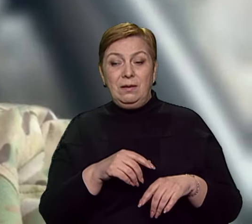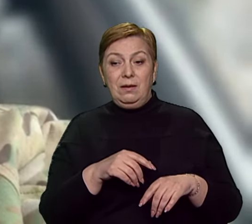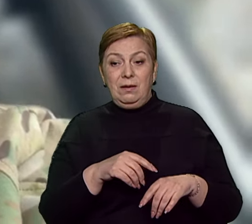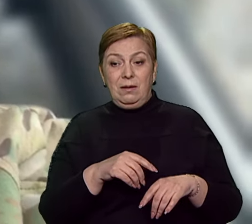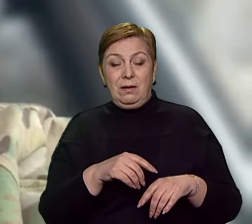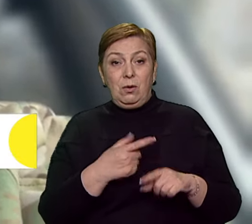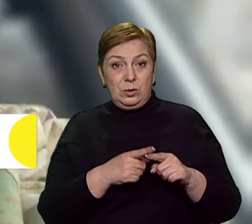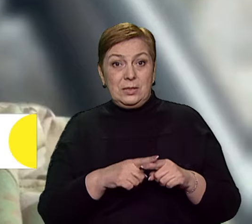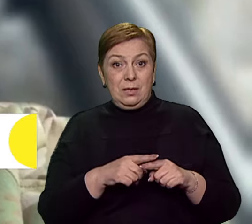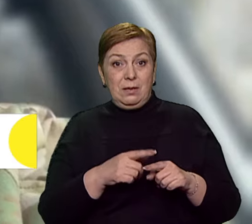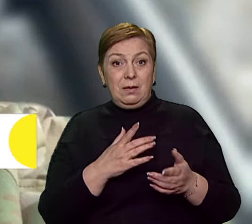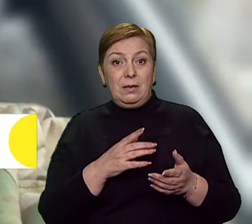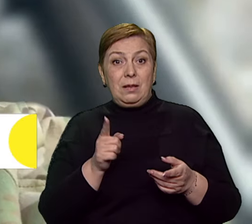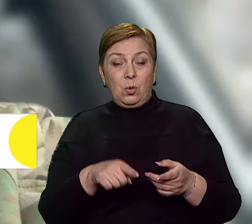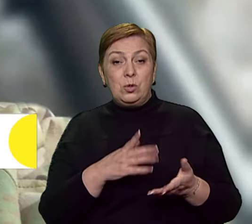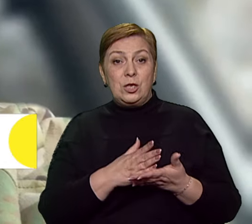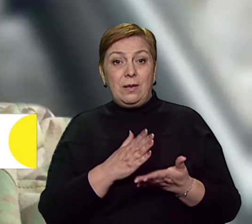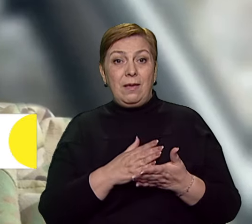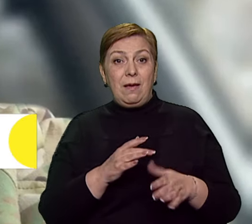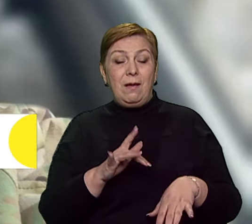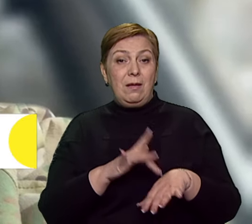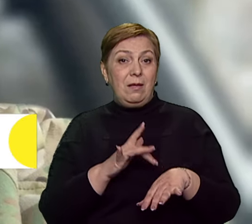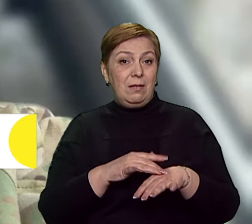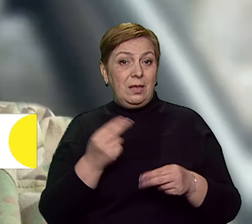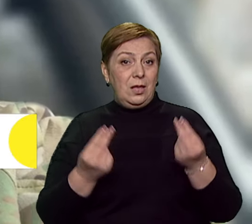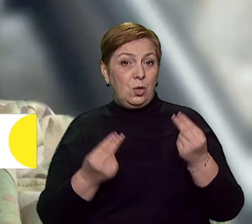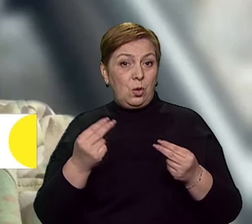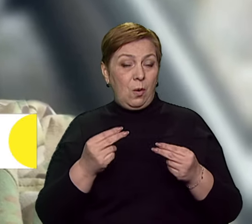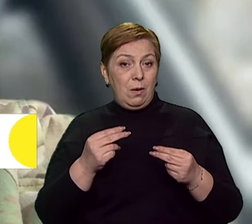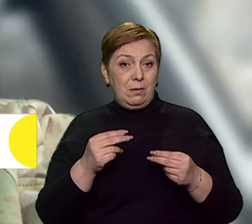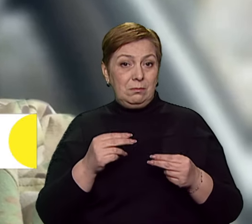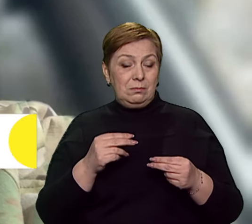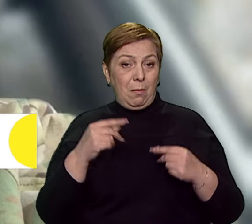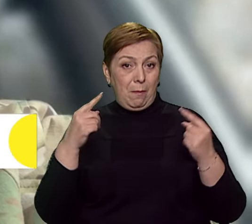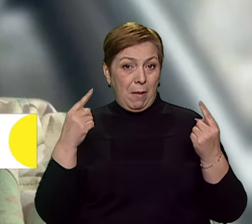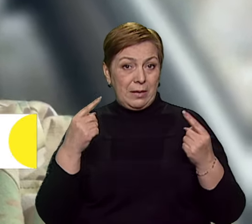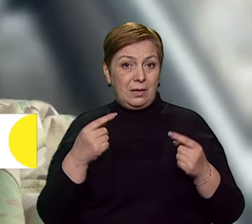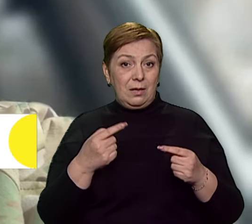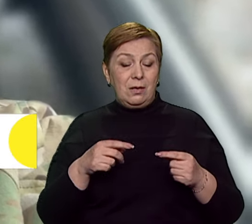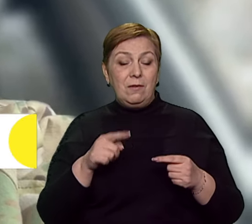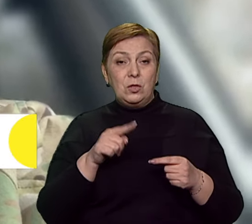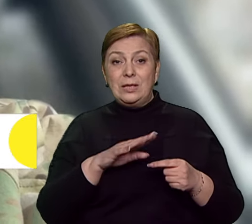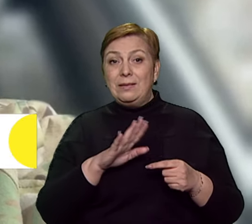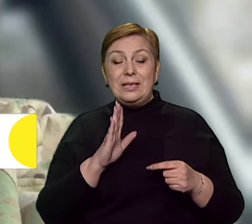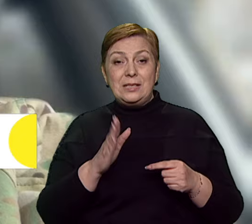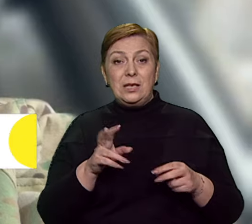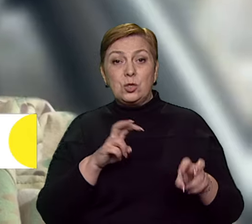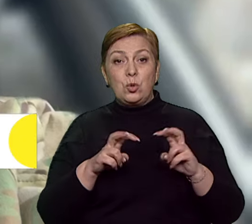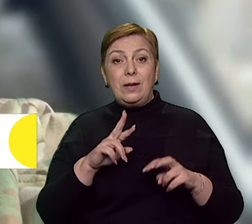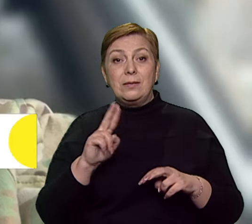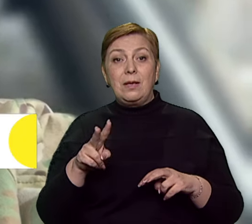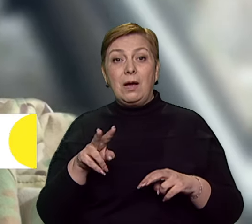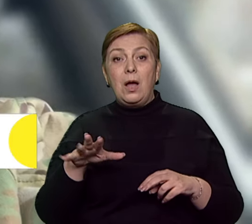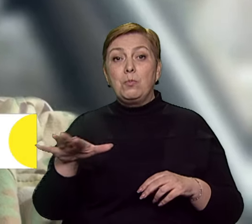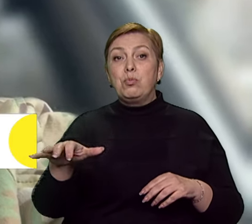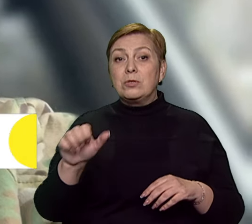тому що не тільки люди шукають, як позичити гроші, вони ще шукають, як їх заробити за рахунок цього майна.